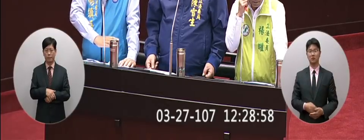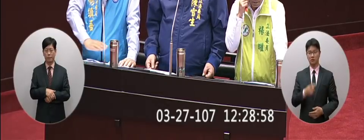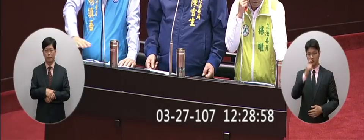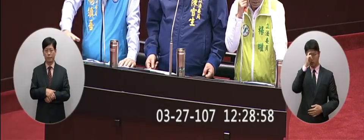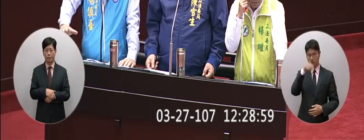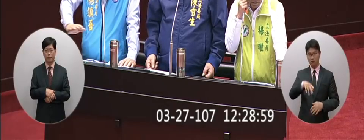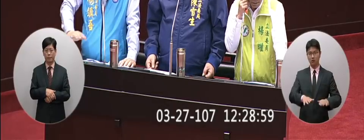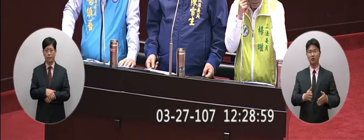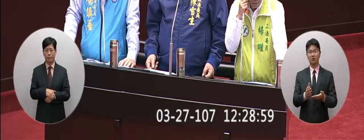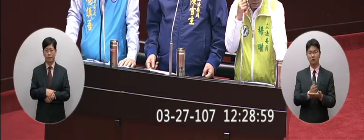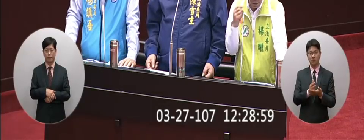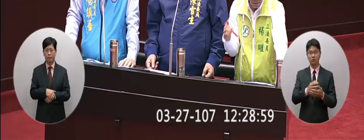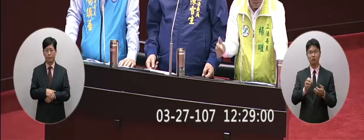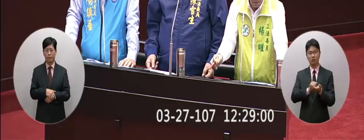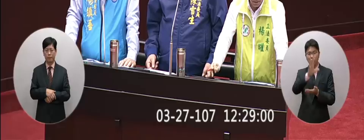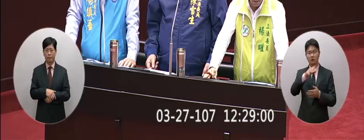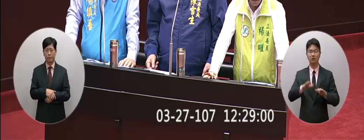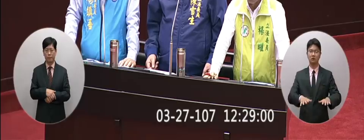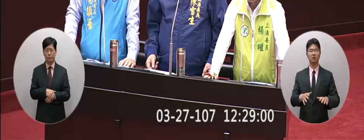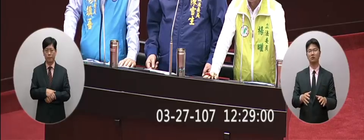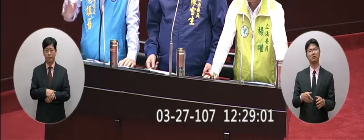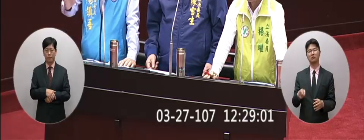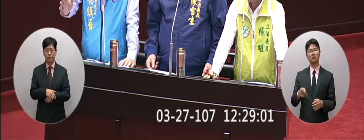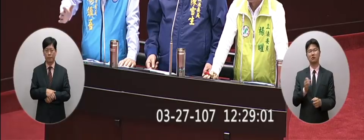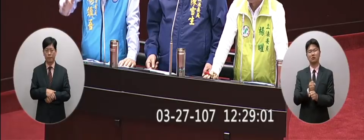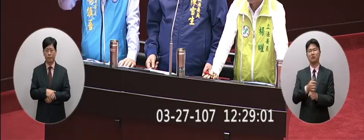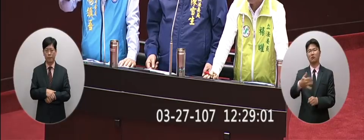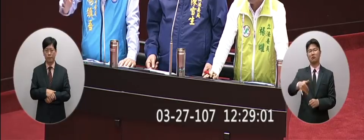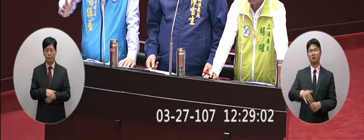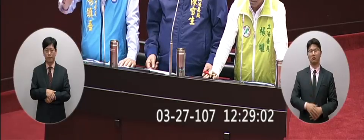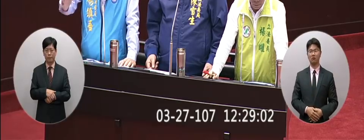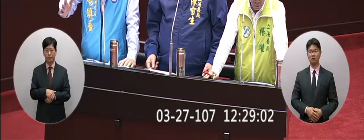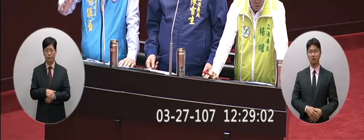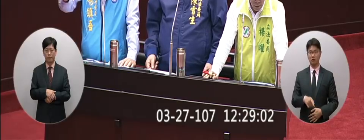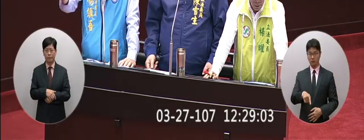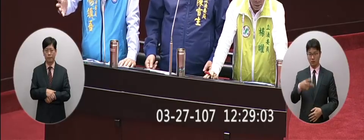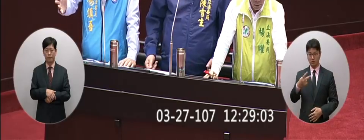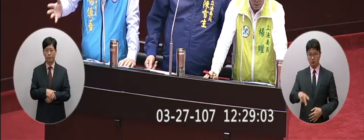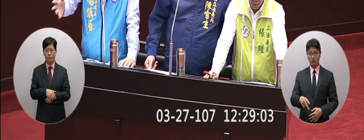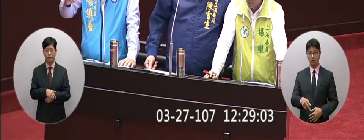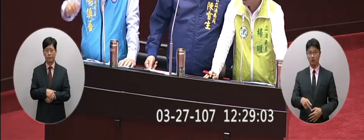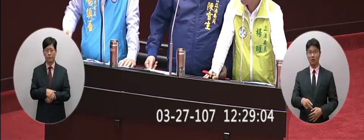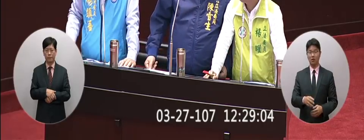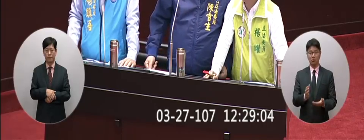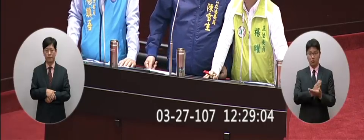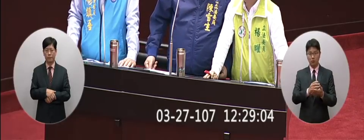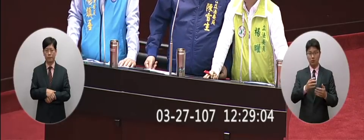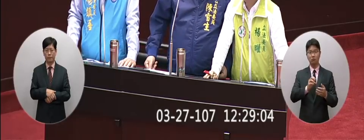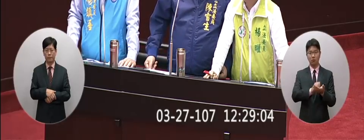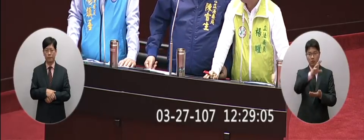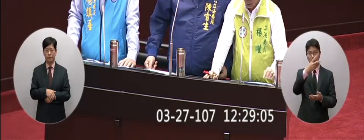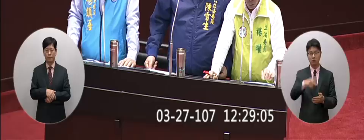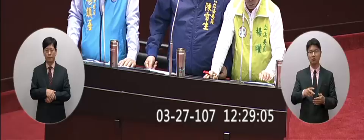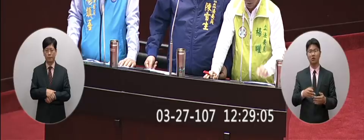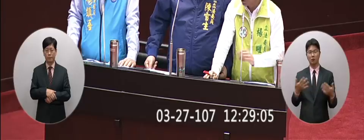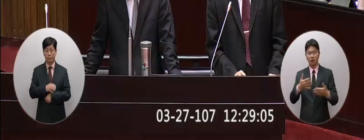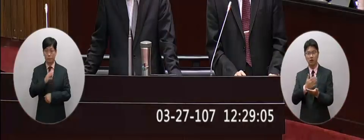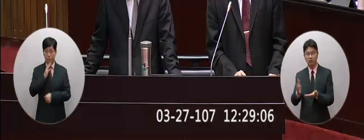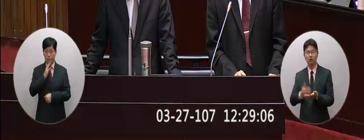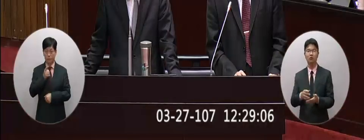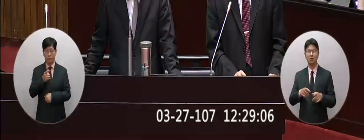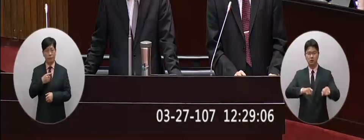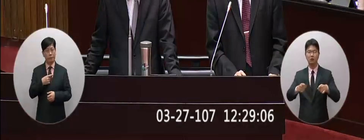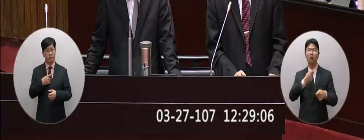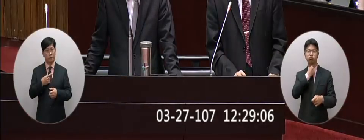报告是没有能力 去做这样的一个评估报告，因为评估报告它势必还要涵盖怎么处理怎么解决。 是，那这样